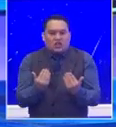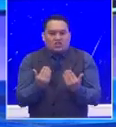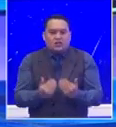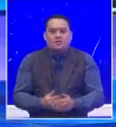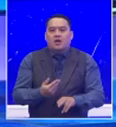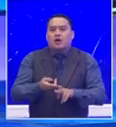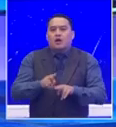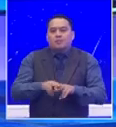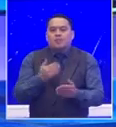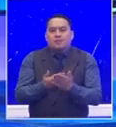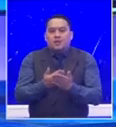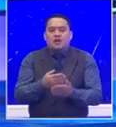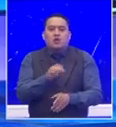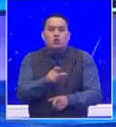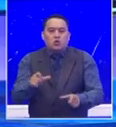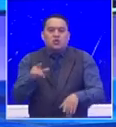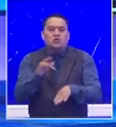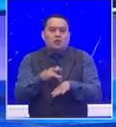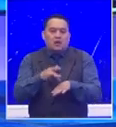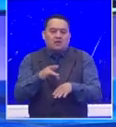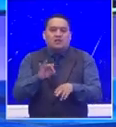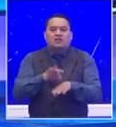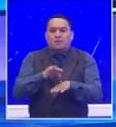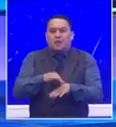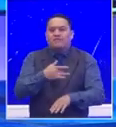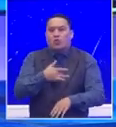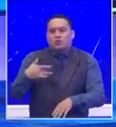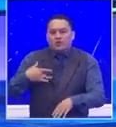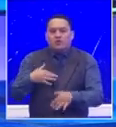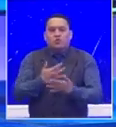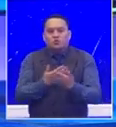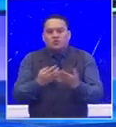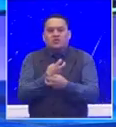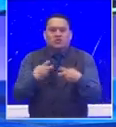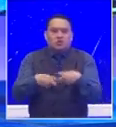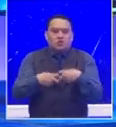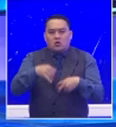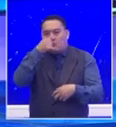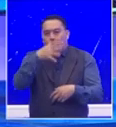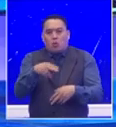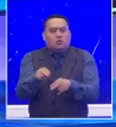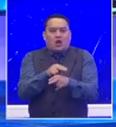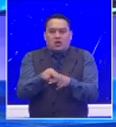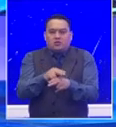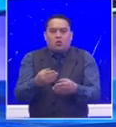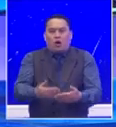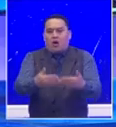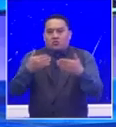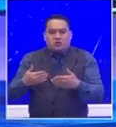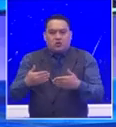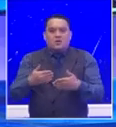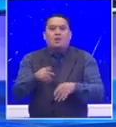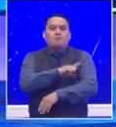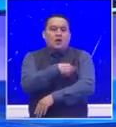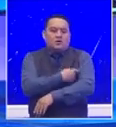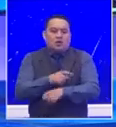врачи. К примеру, люди с хроническими заболеваниями внутренних органов или суставов не могут отложить лечение на неопределенный срок.